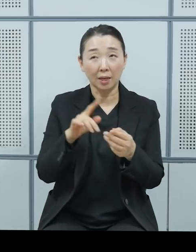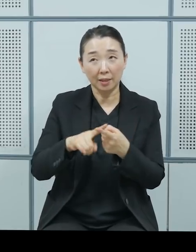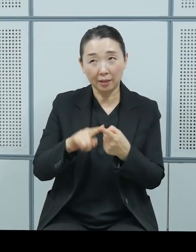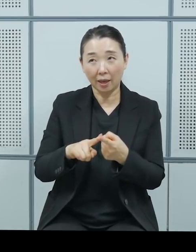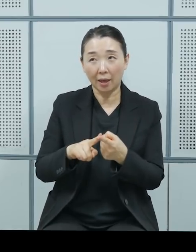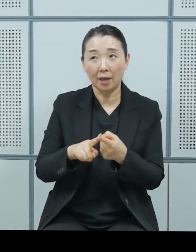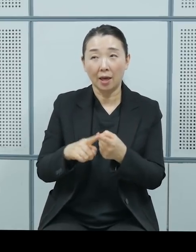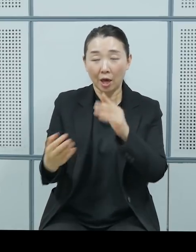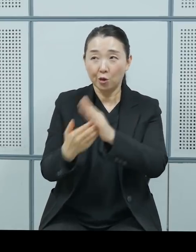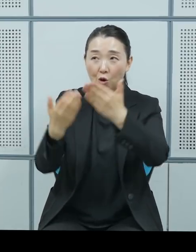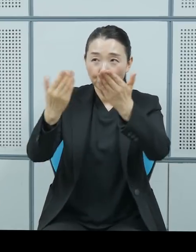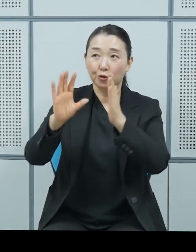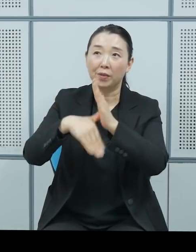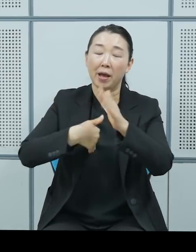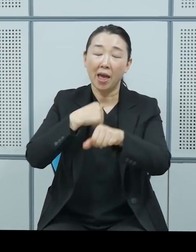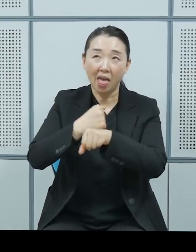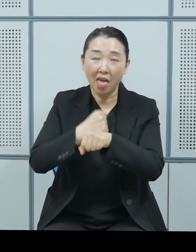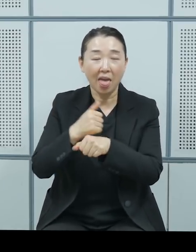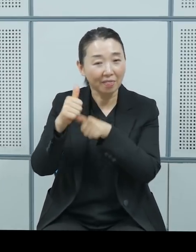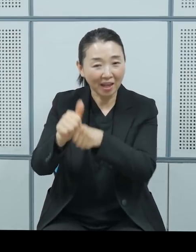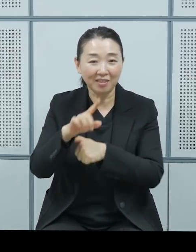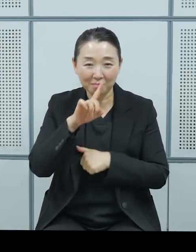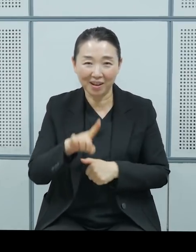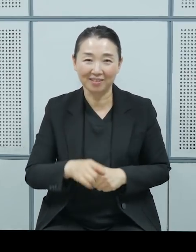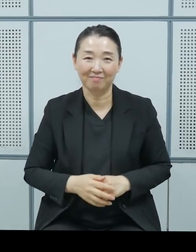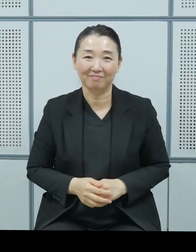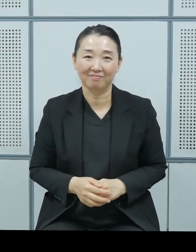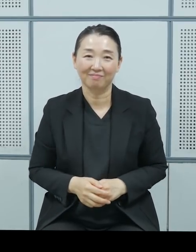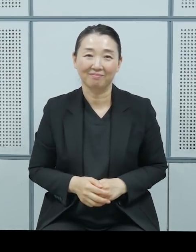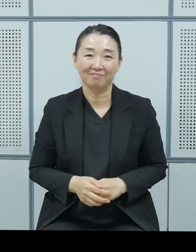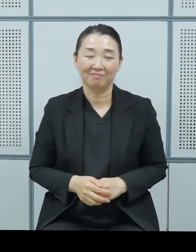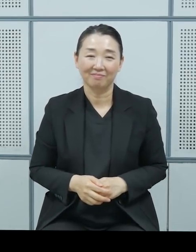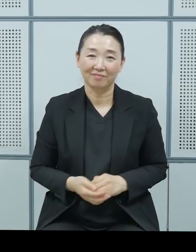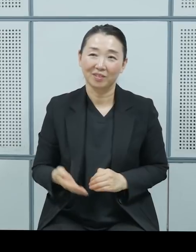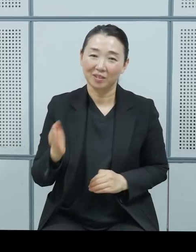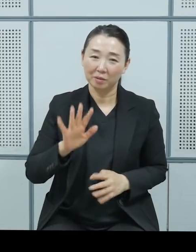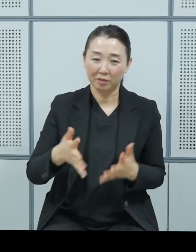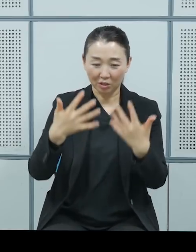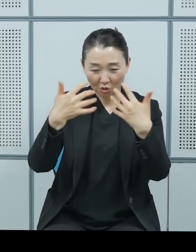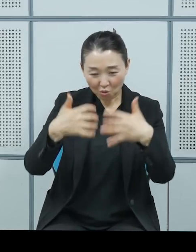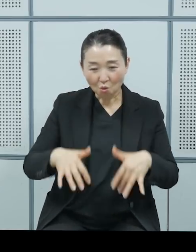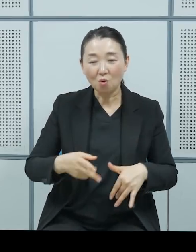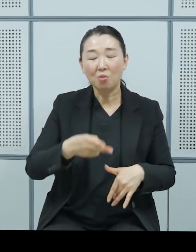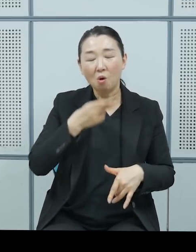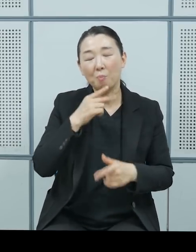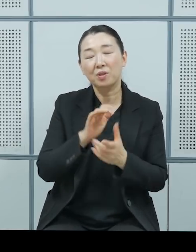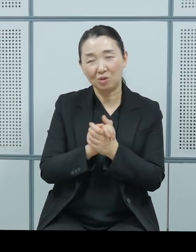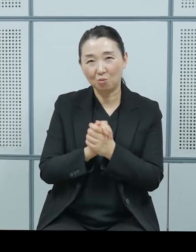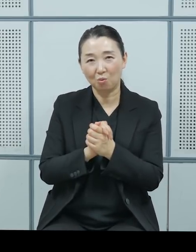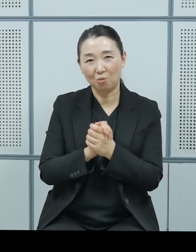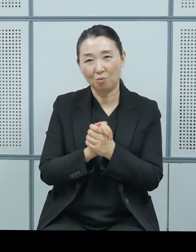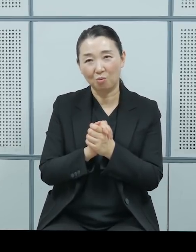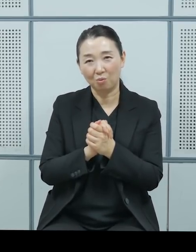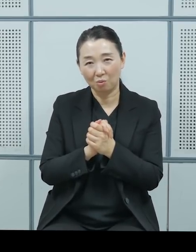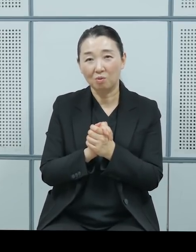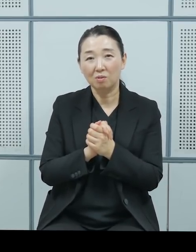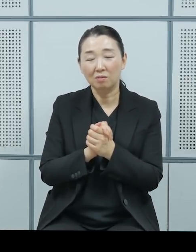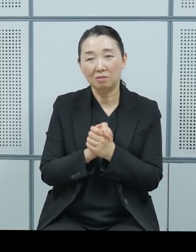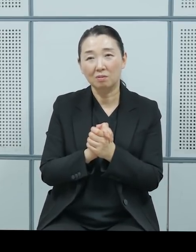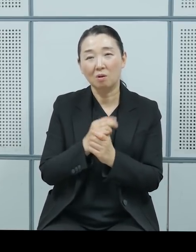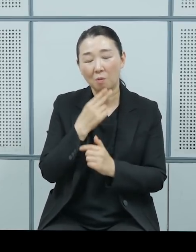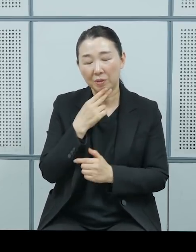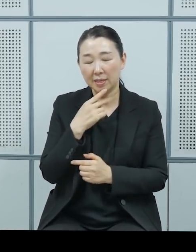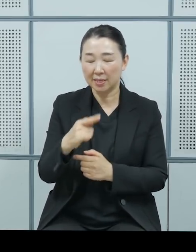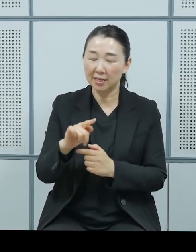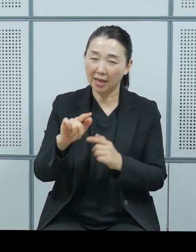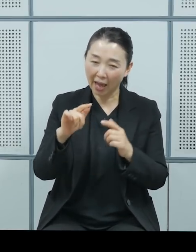이렇게 해주시면 제가 이렇게 할게요라는 기도를 많이 했었는데 그런 조건을 붙이는 그런 기도가 아닌 정말 그리